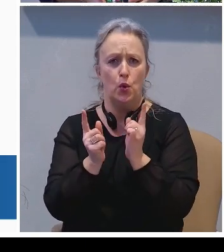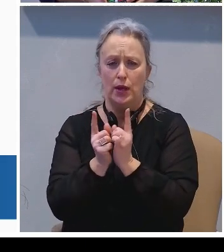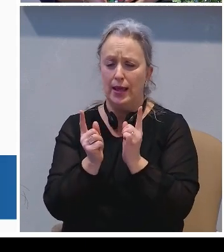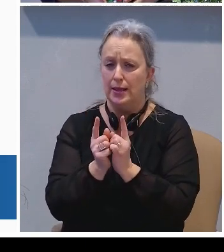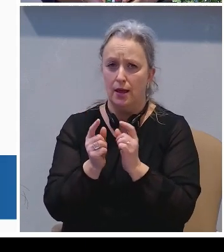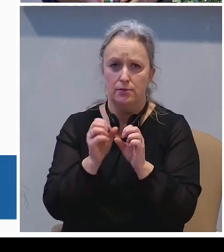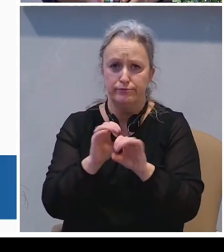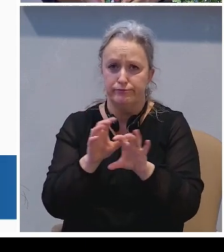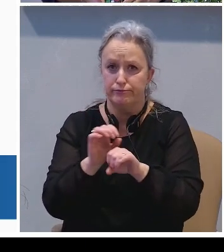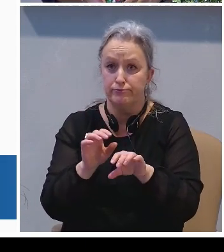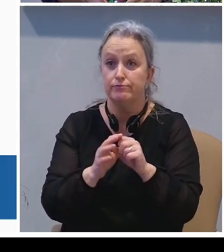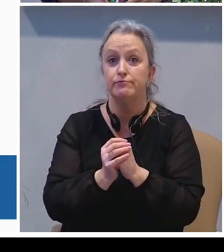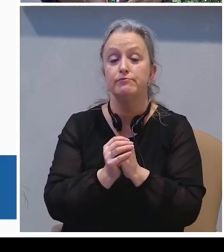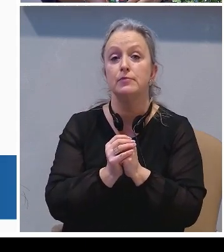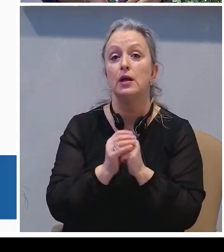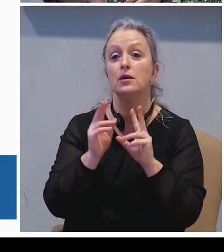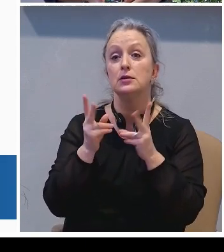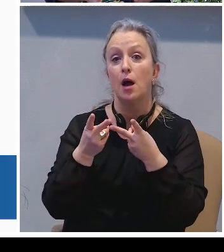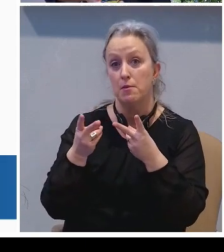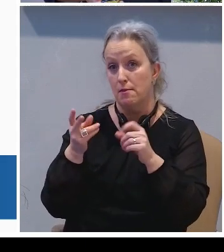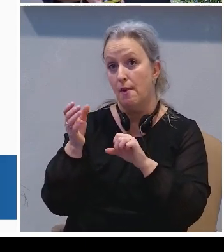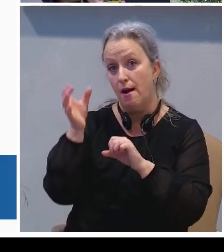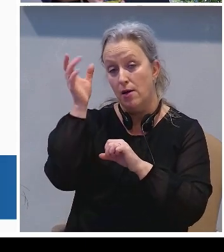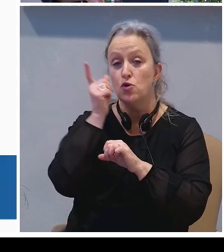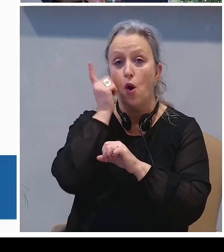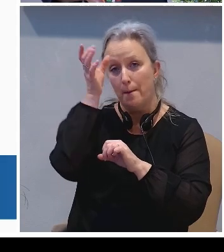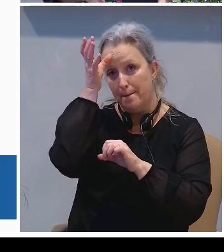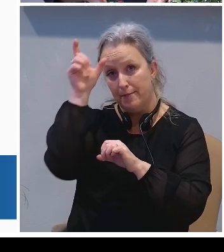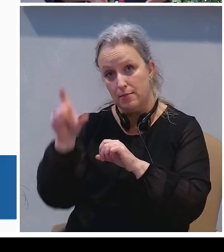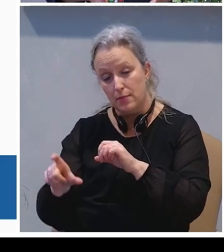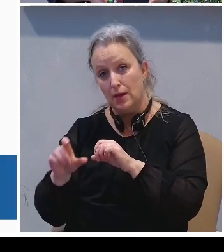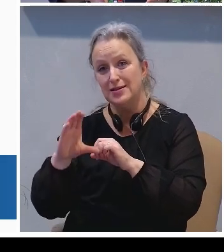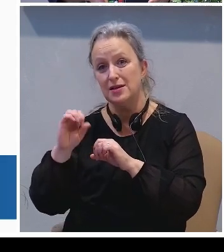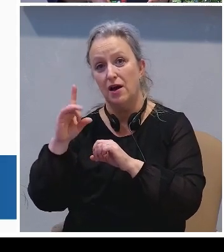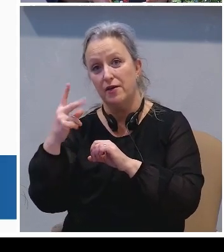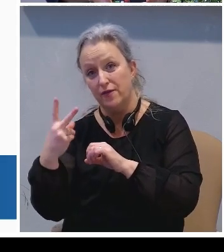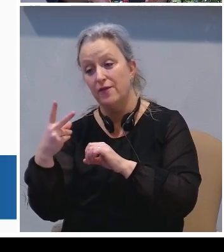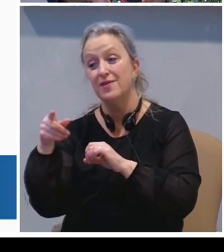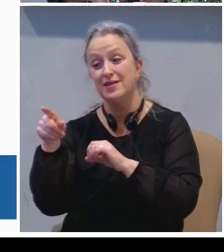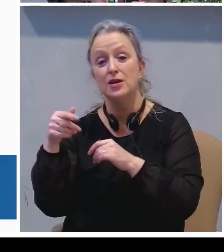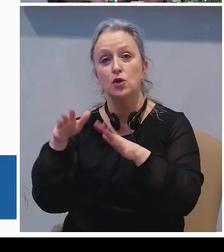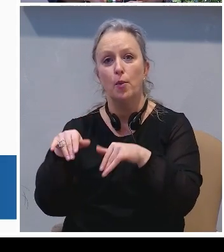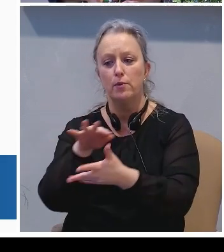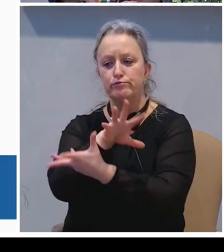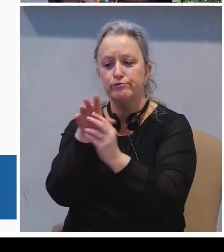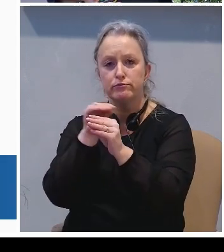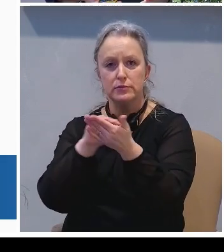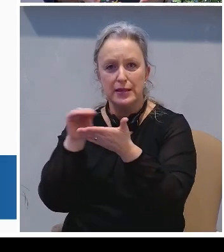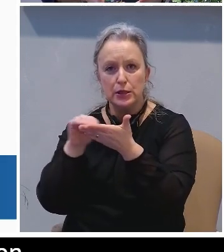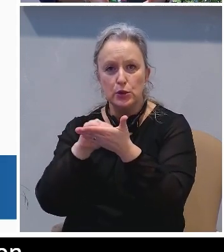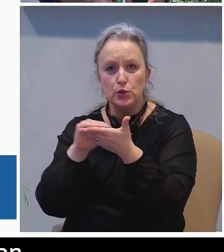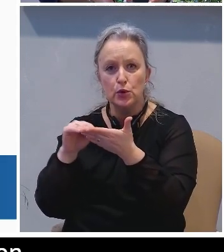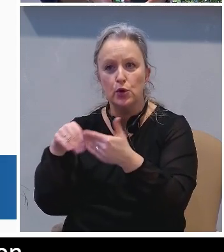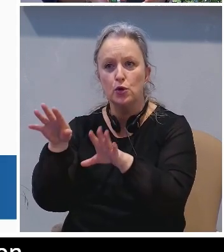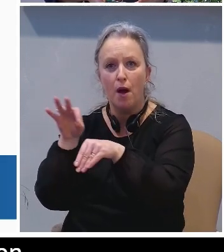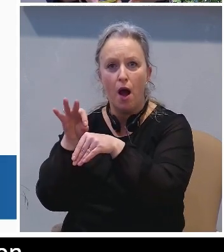atrophy, seesama I'll be brief doktorant Siiri because Liis Sarv on Väli will tegelikult speak juba kokku to it in kirjutanud ja more detail avaldanud later. spinaalse lihasatroofia I know